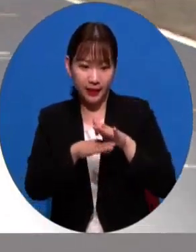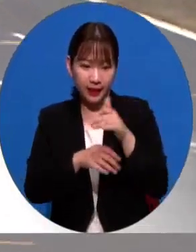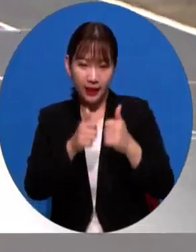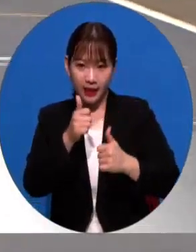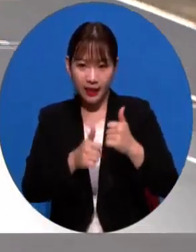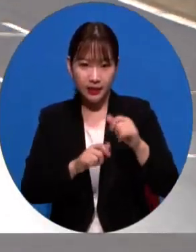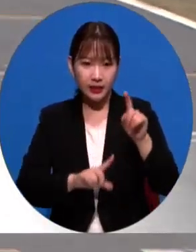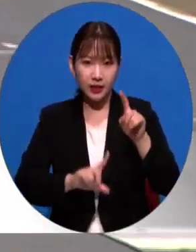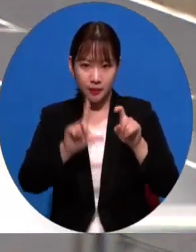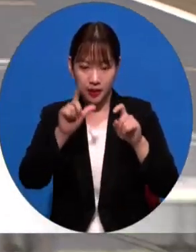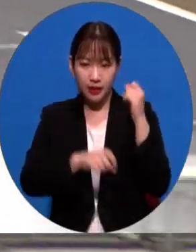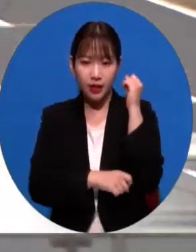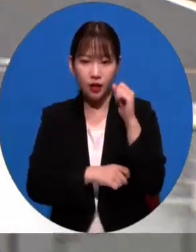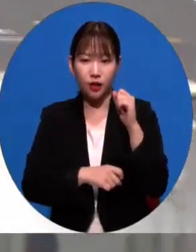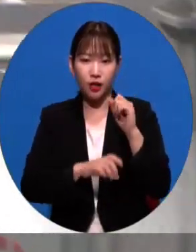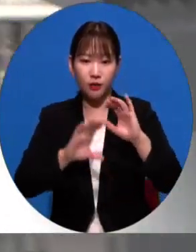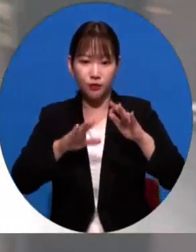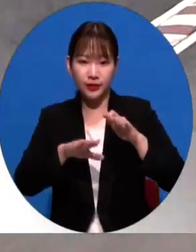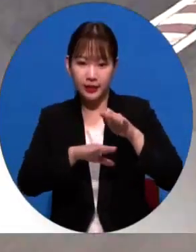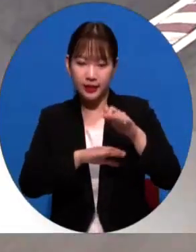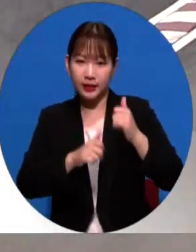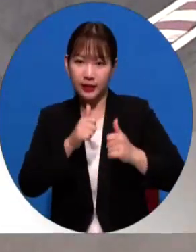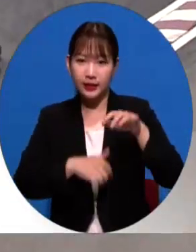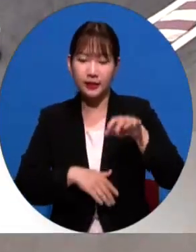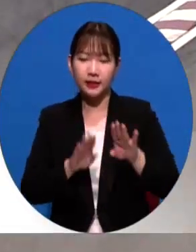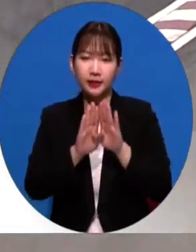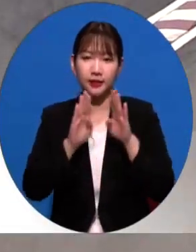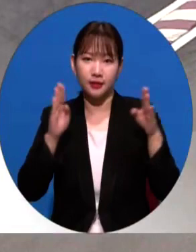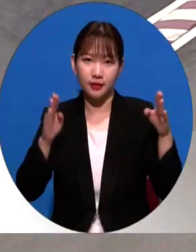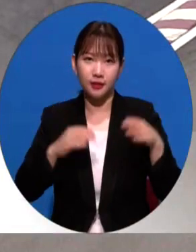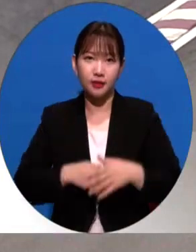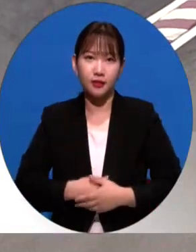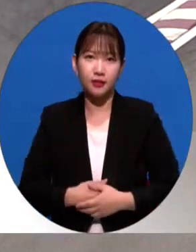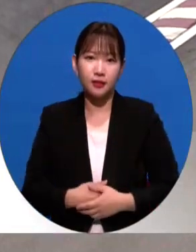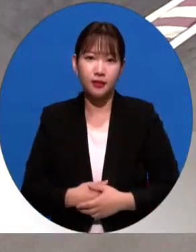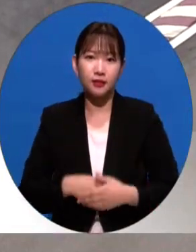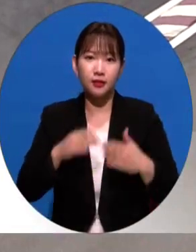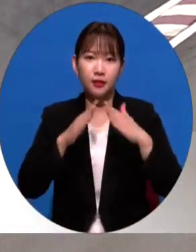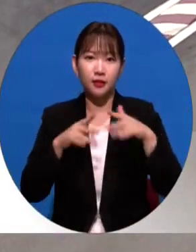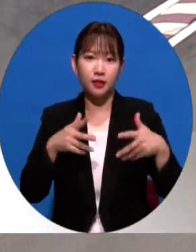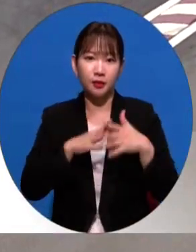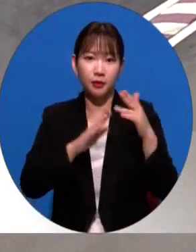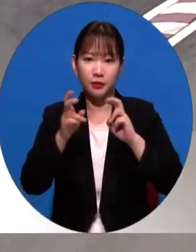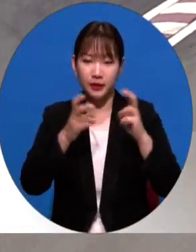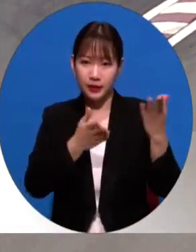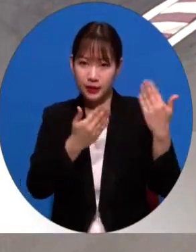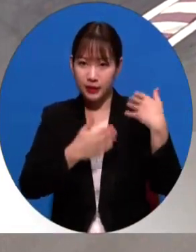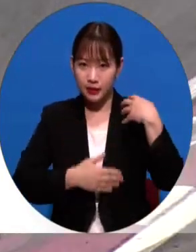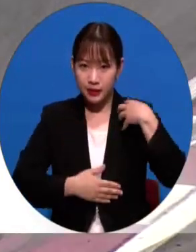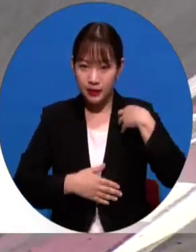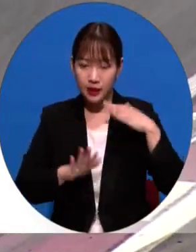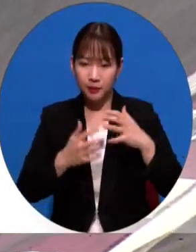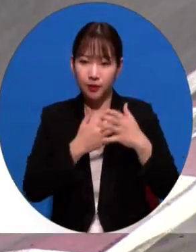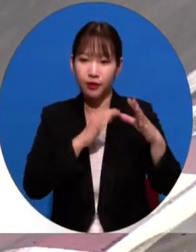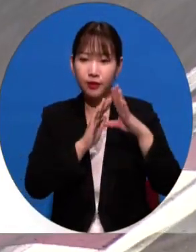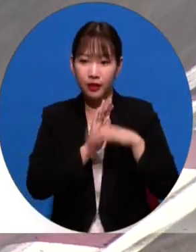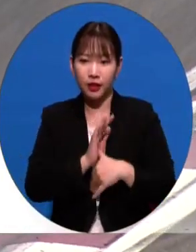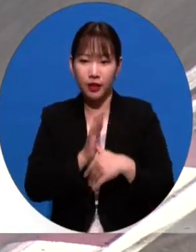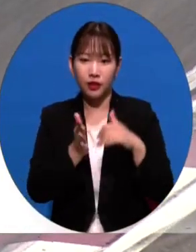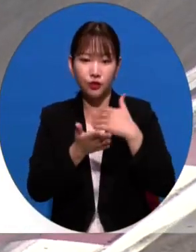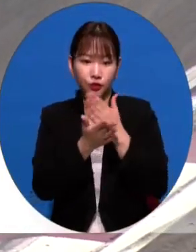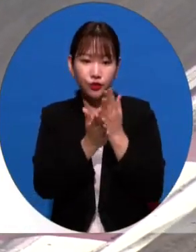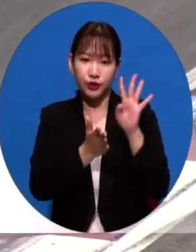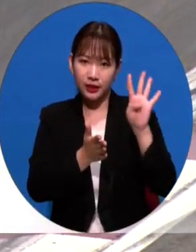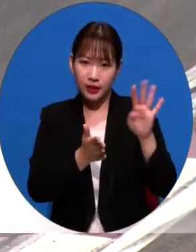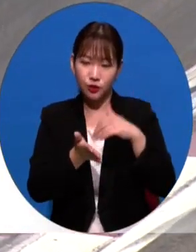오는 11일 영암 국제자동차 경주장에서 열립니다. 전남개발공사가 주최하는 이번 대회에는 4개